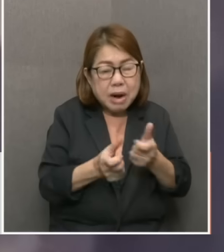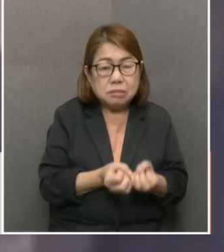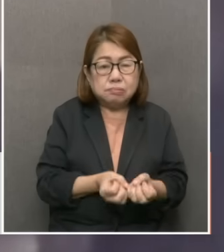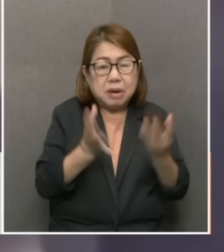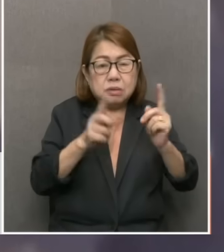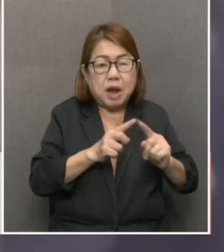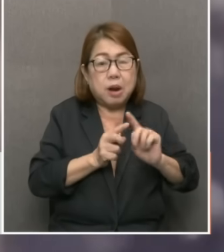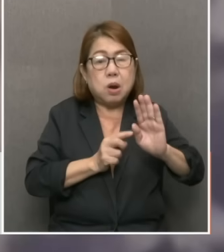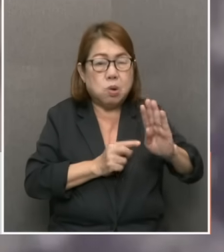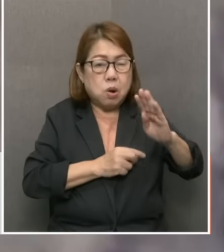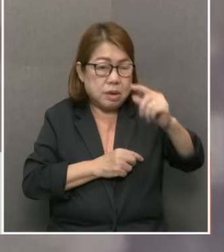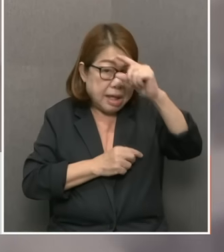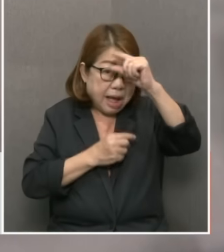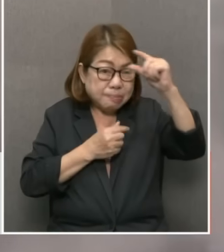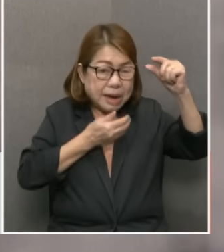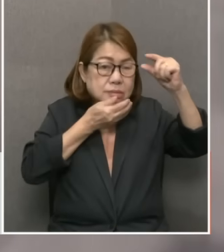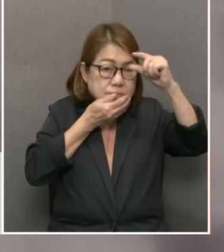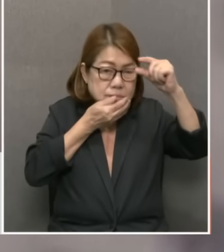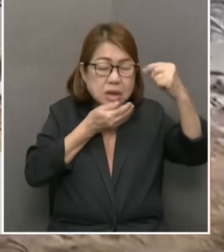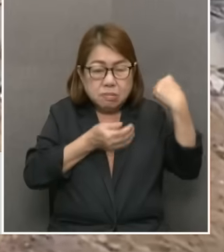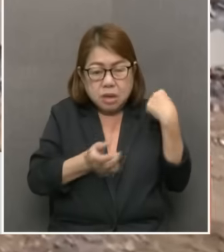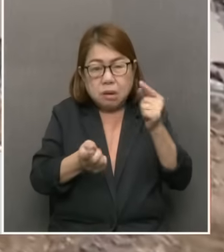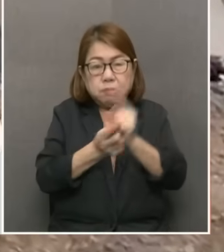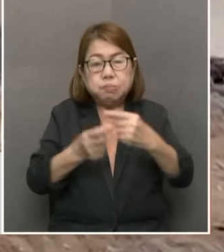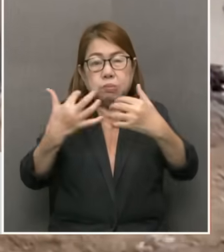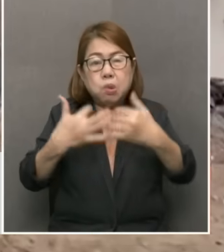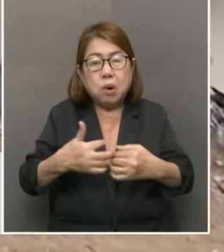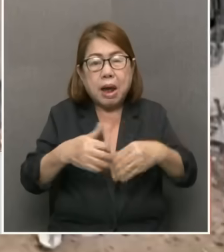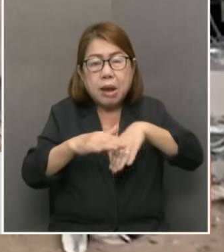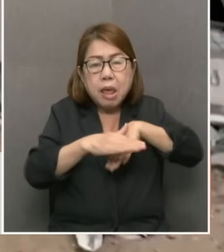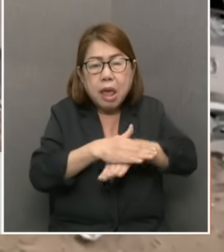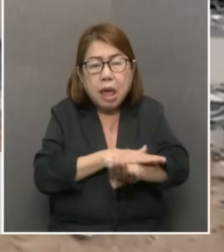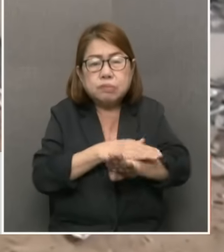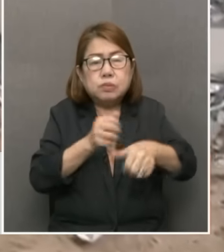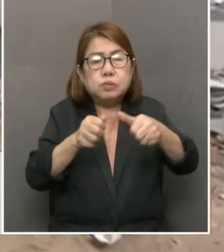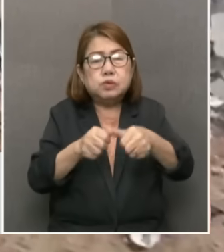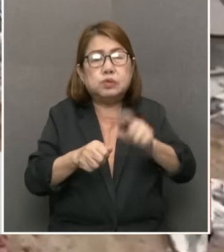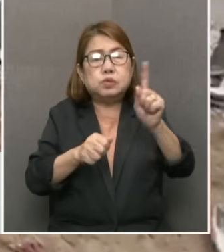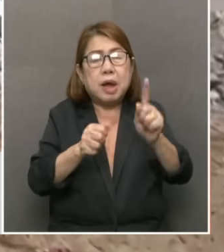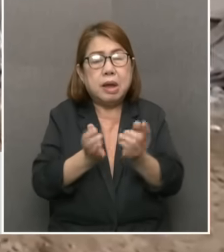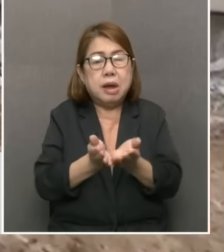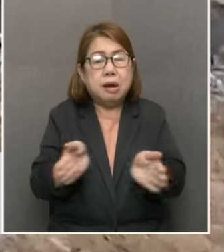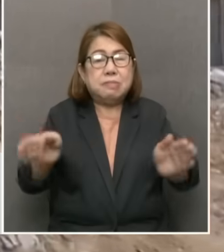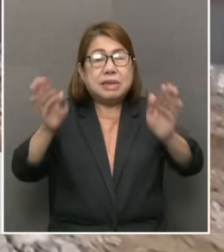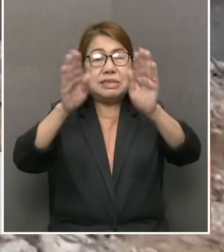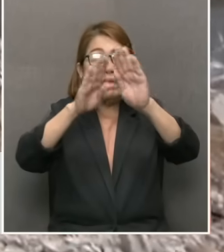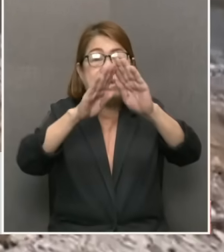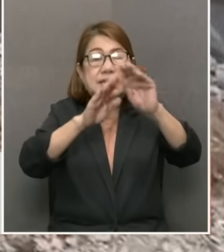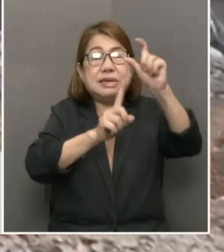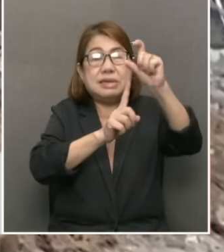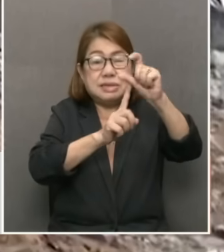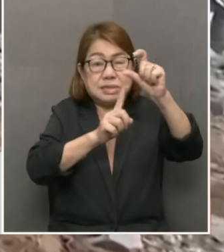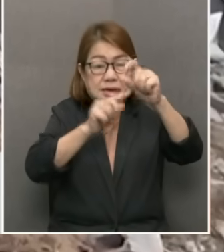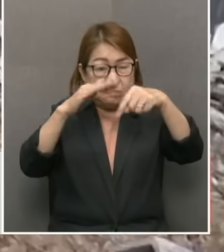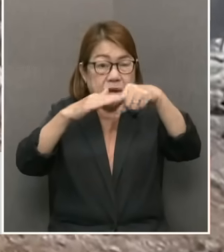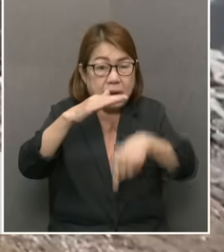ราเอลตรวจพบห้องปฏิบัติการและโรงงานดังกล่าวซ่อนอยู่ในอุโมงค์ใต้มัสยิดในกาซาซิตี้แล้วก็ยังพบโดรนอ